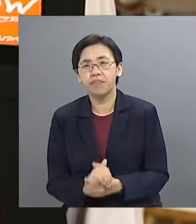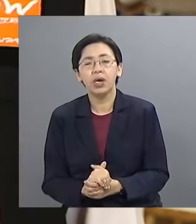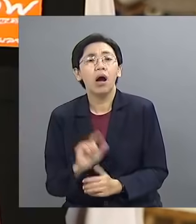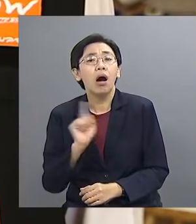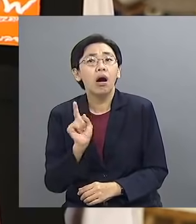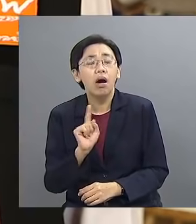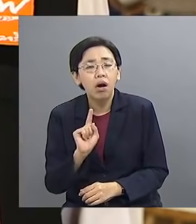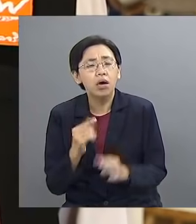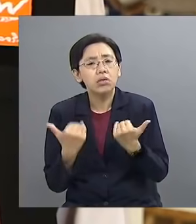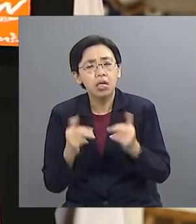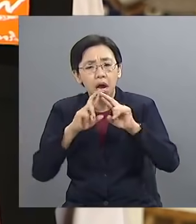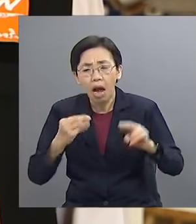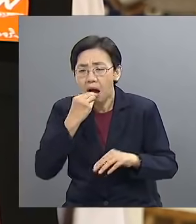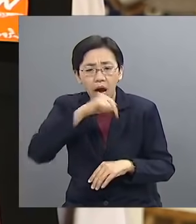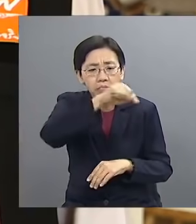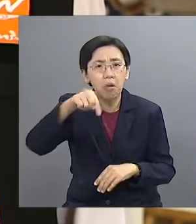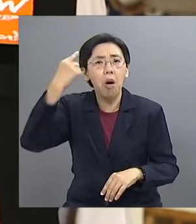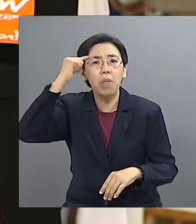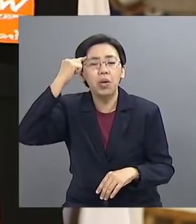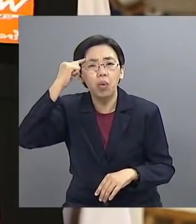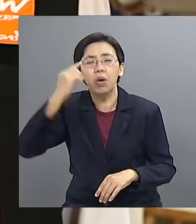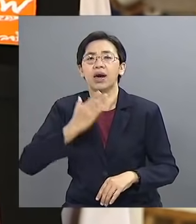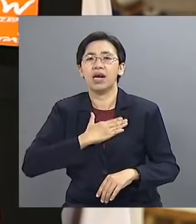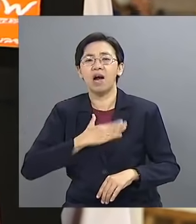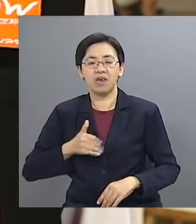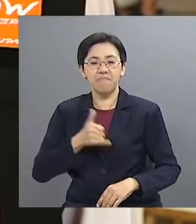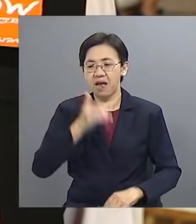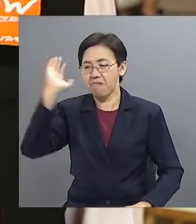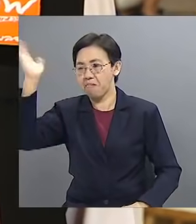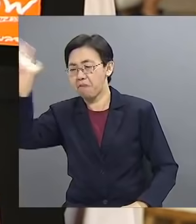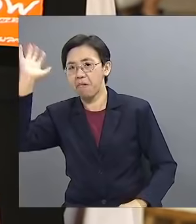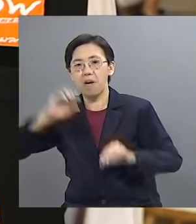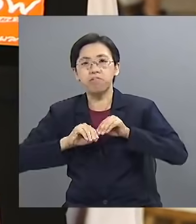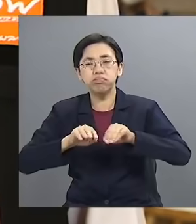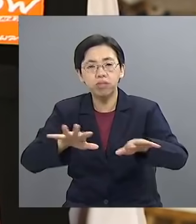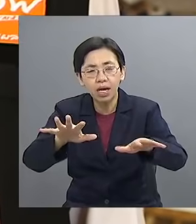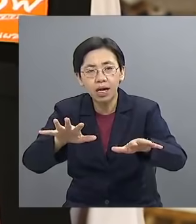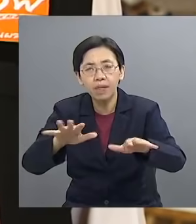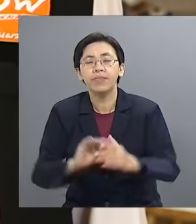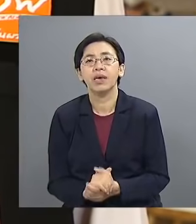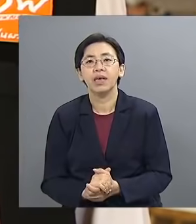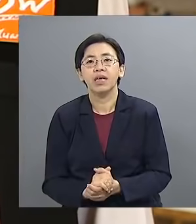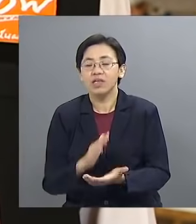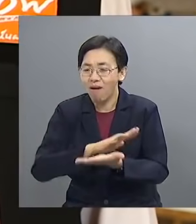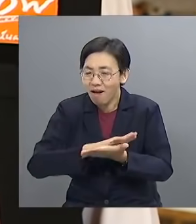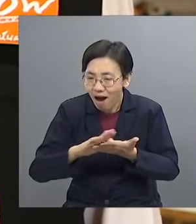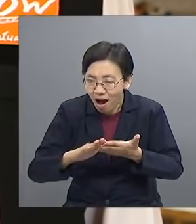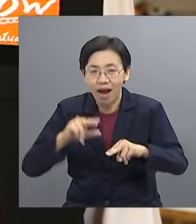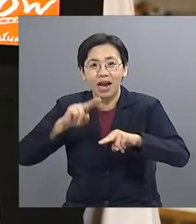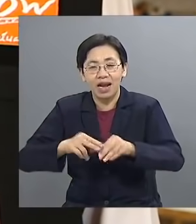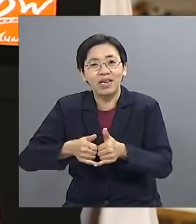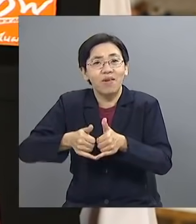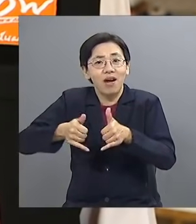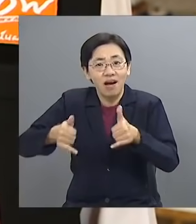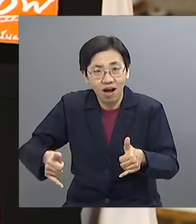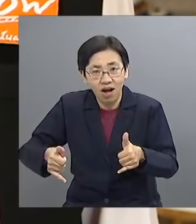นะครับอันนี้ก็จะมาประชาสัมพันธ์ส่วนมาตรการอื่นๆเนี่ยส่วนใหญ่ก็จะทำแล้วอย่างเรื่องความสะอาดระยะห่างนะครับเรื่องสแกน QR